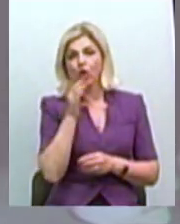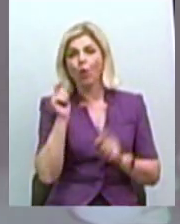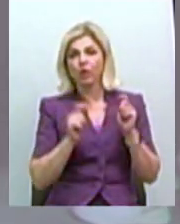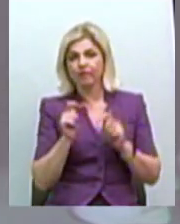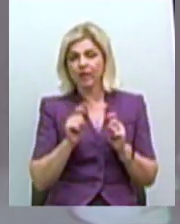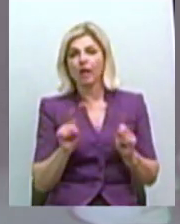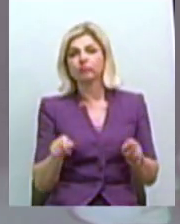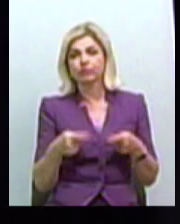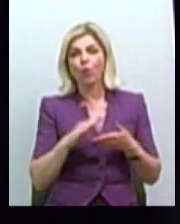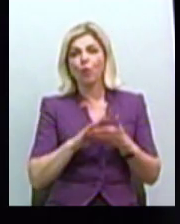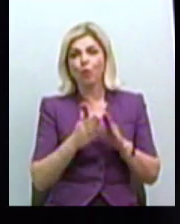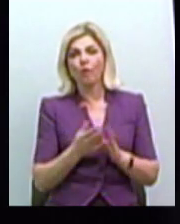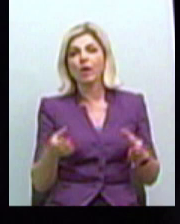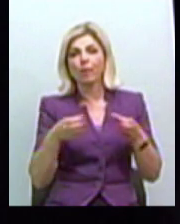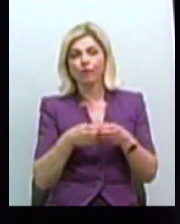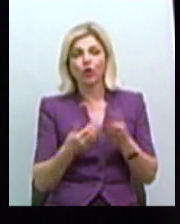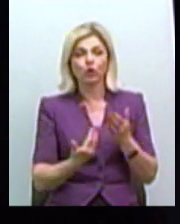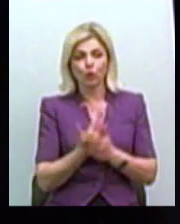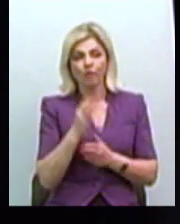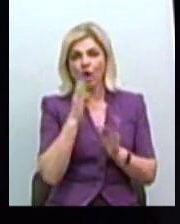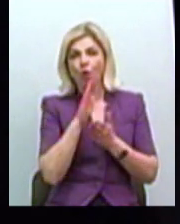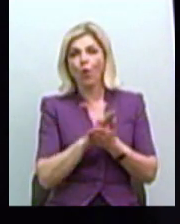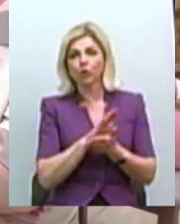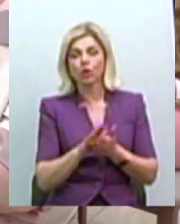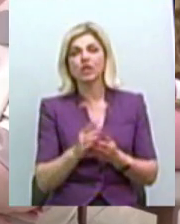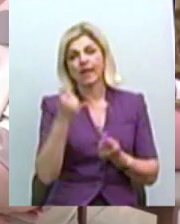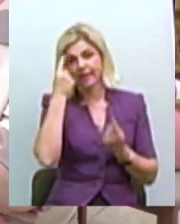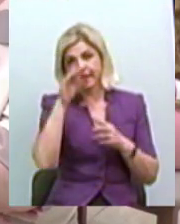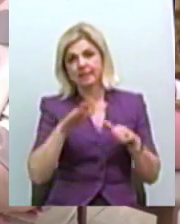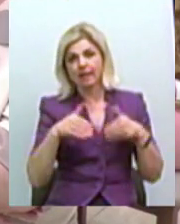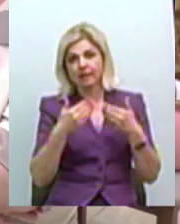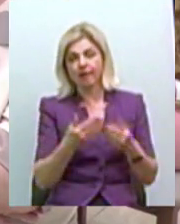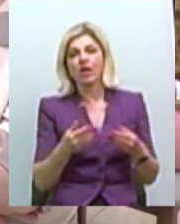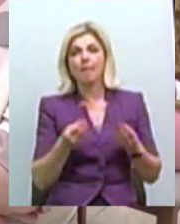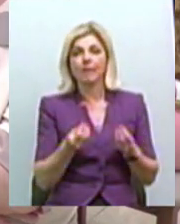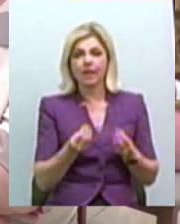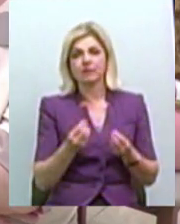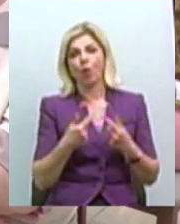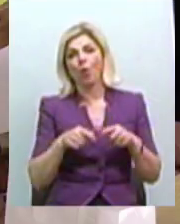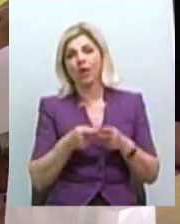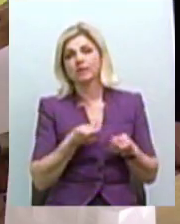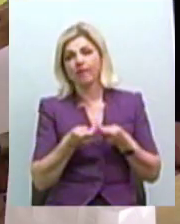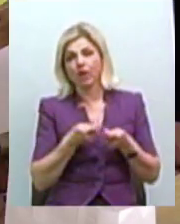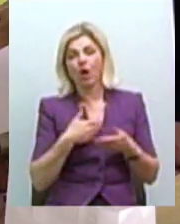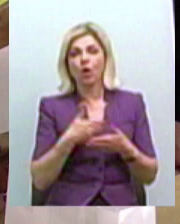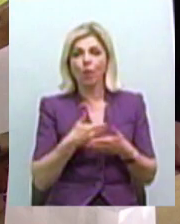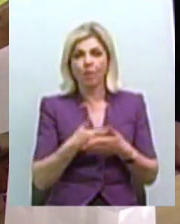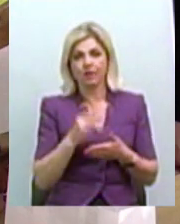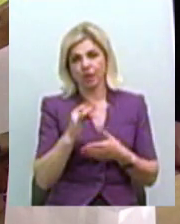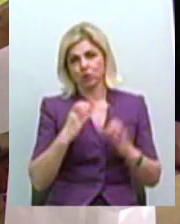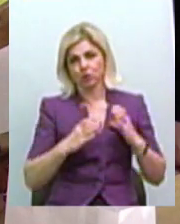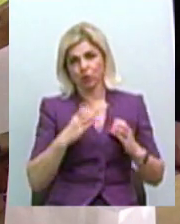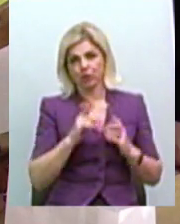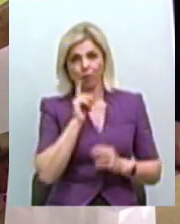для поєднання нових екологічних ініціатив бізнесу, органів місцевого самоврядування, представників громадськості та